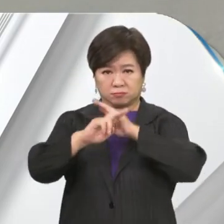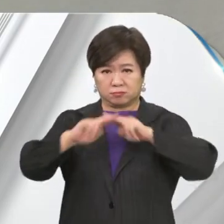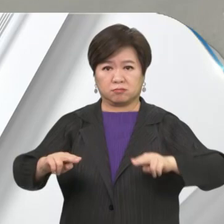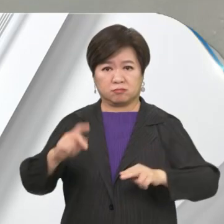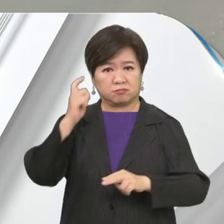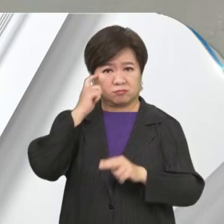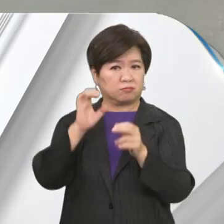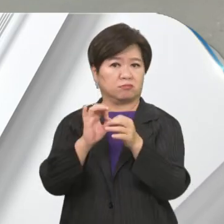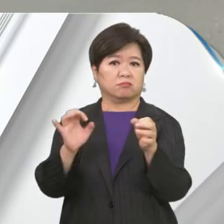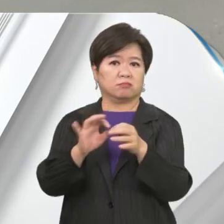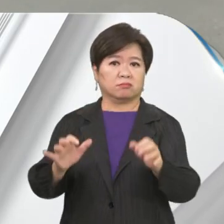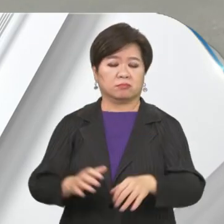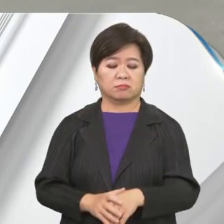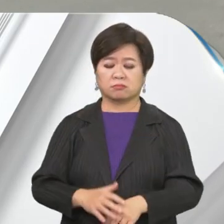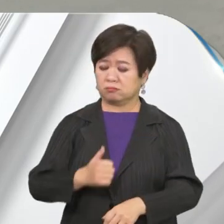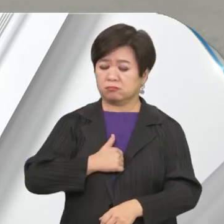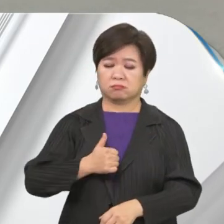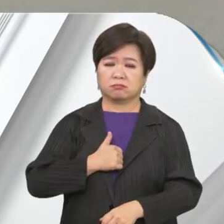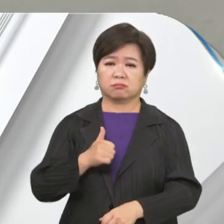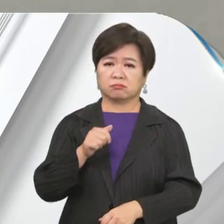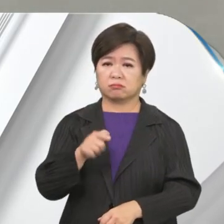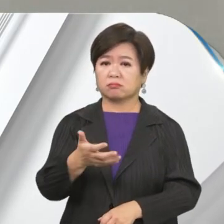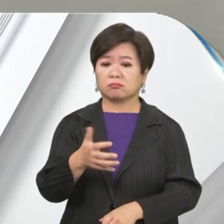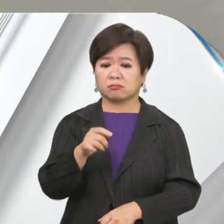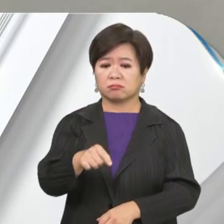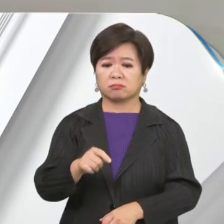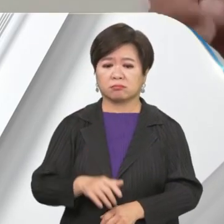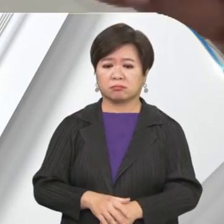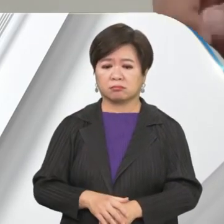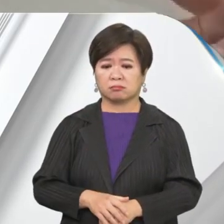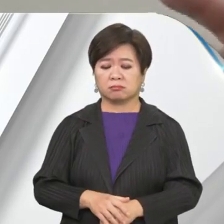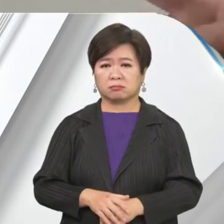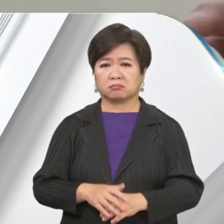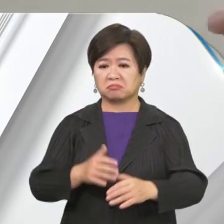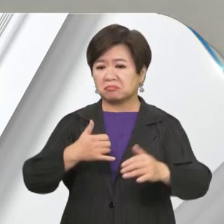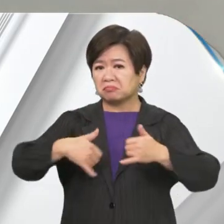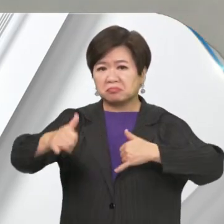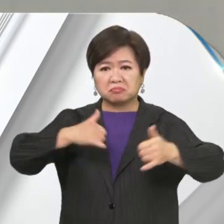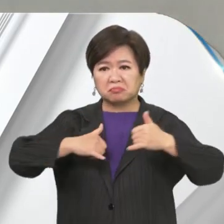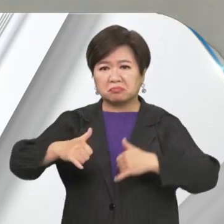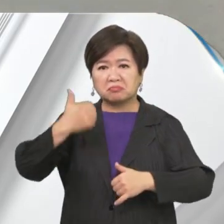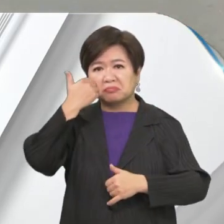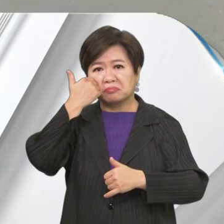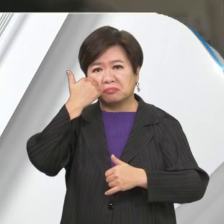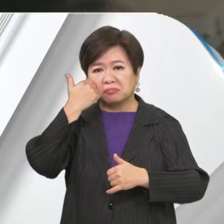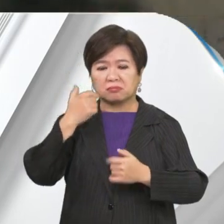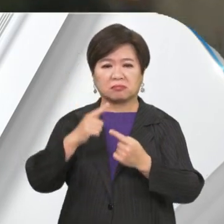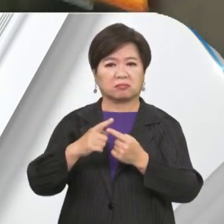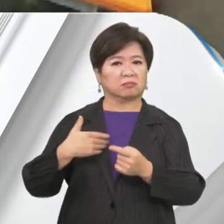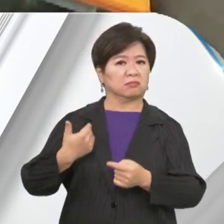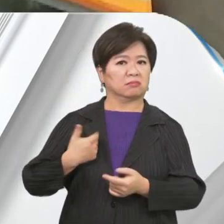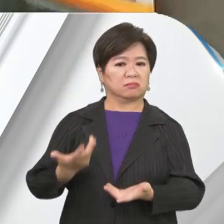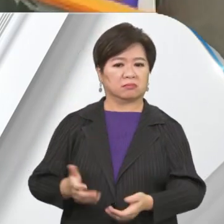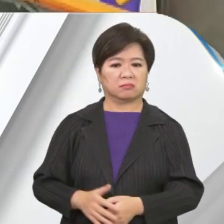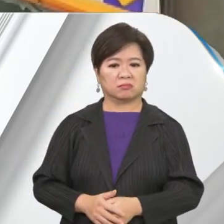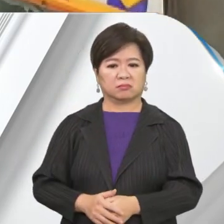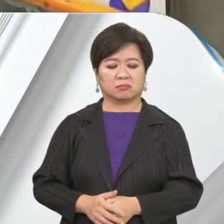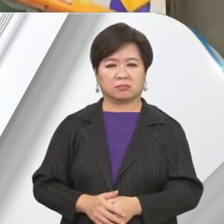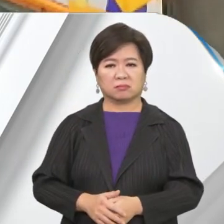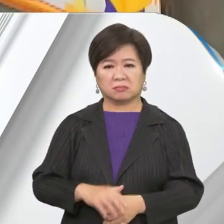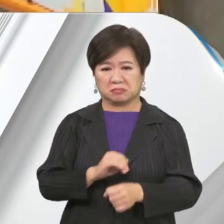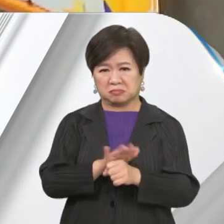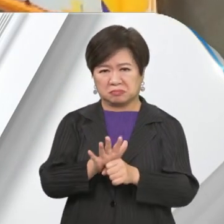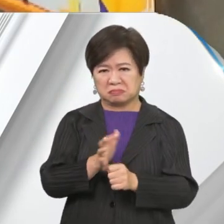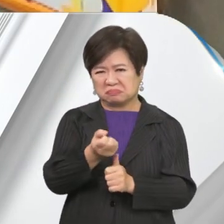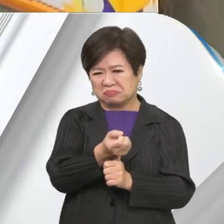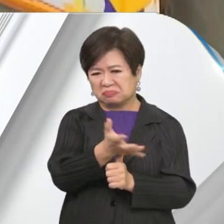嘛，无所谓呢。今天啊，因为有一些那个进进出出的黑数在哪里，我们不知道了。 其实我想，这种病毒应该